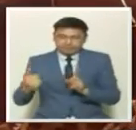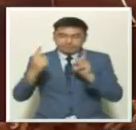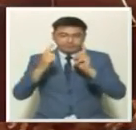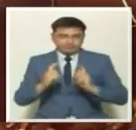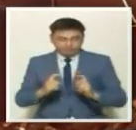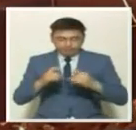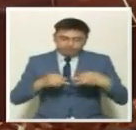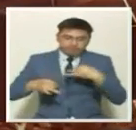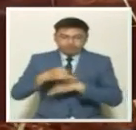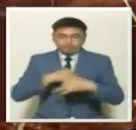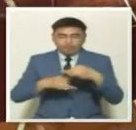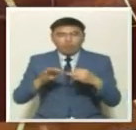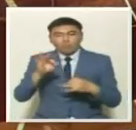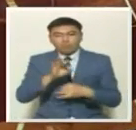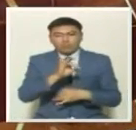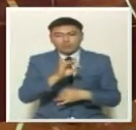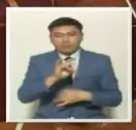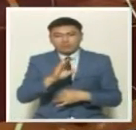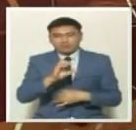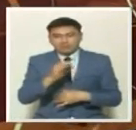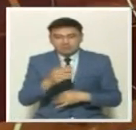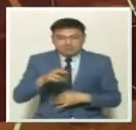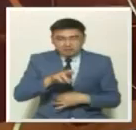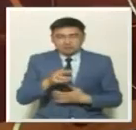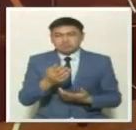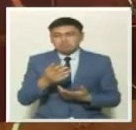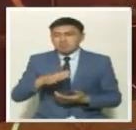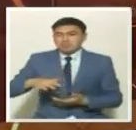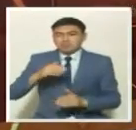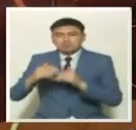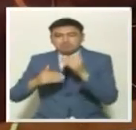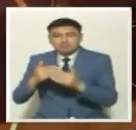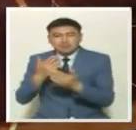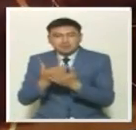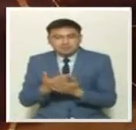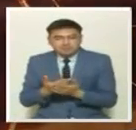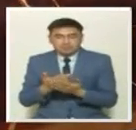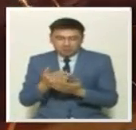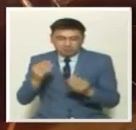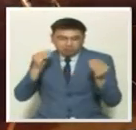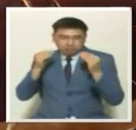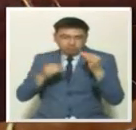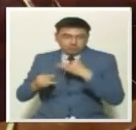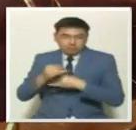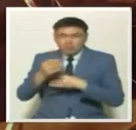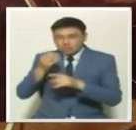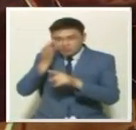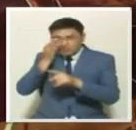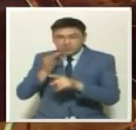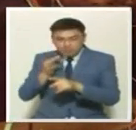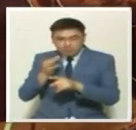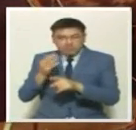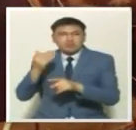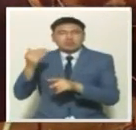кездесуде инвестициялық мүмкіндіктер мен өңіраралық кәсіпкерлікті дамыту перспективалары, сондай-ақ Маңғыстау облысы Германия Федеративті